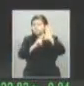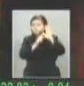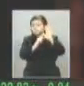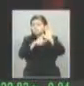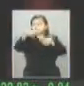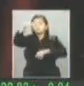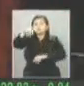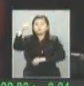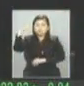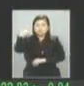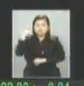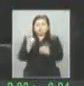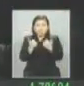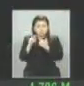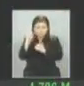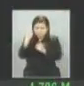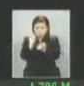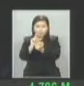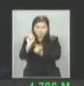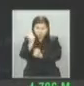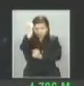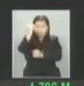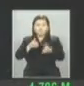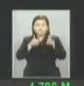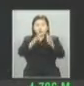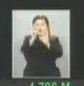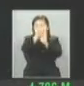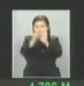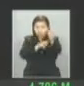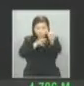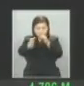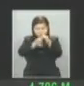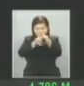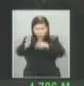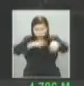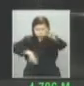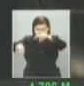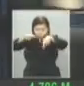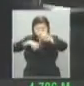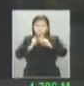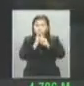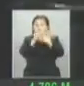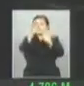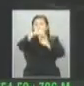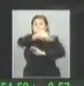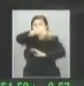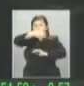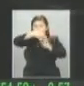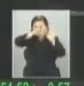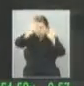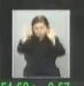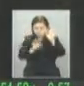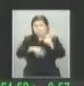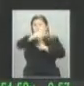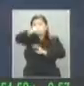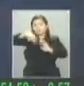และวันนี้เป็นนัดแรกของการประชุมคณะกรรมการกฤษฎีกาที่จะพิจารณากันกรองกรอบข้อกฎหมายทั้งหมดอีกครั้งก่อนประชุม